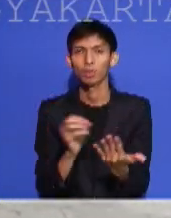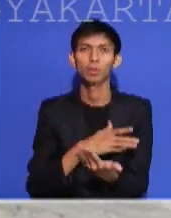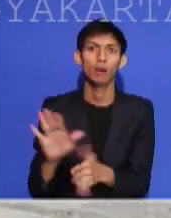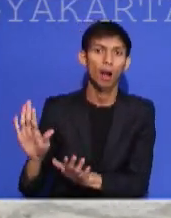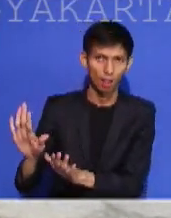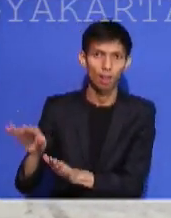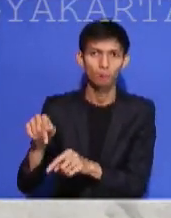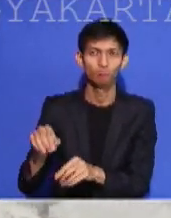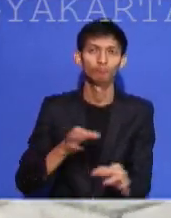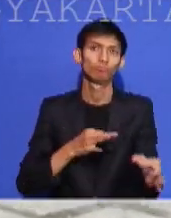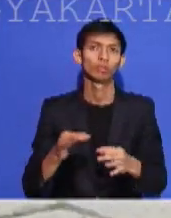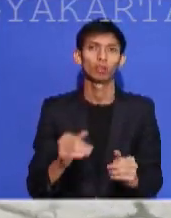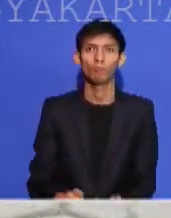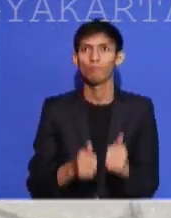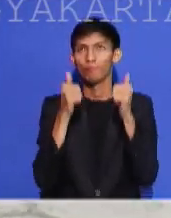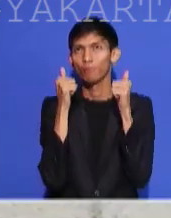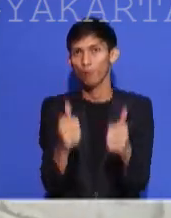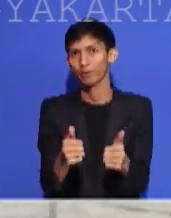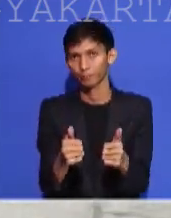terfasilitasi dengan lebih baik